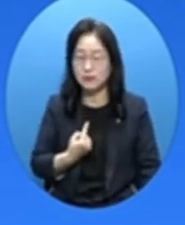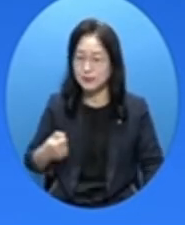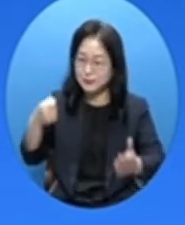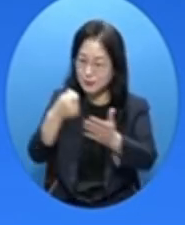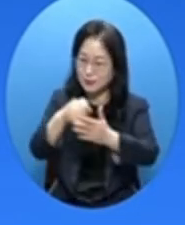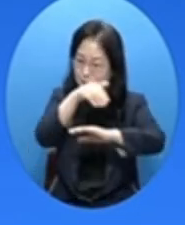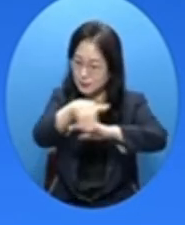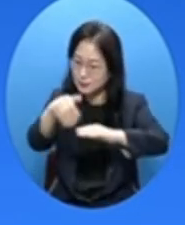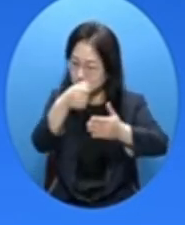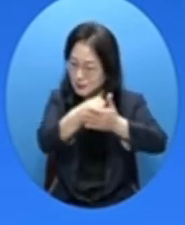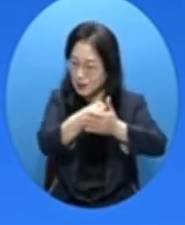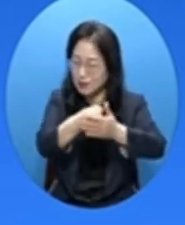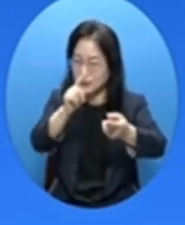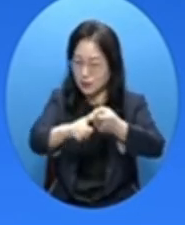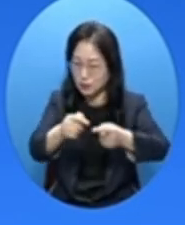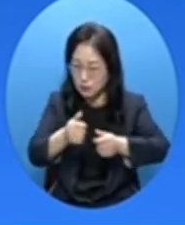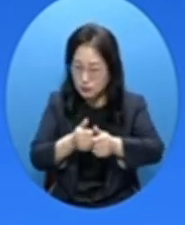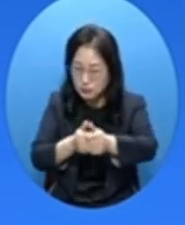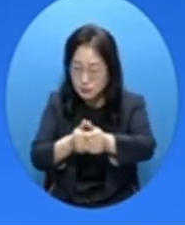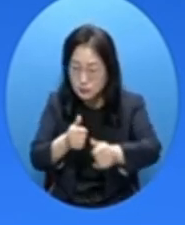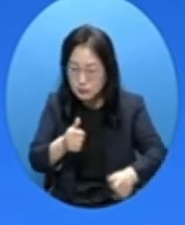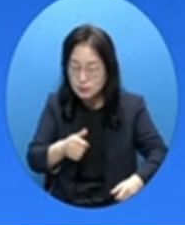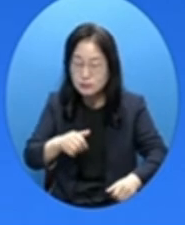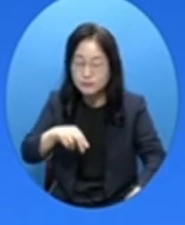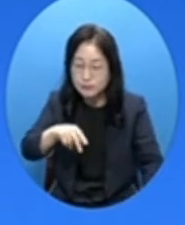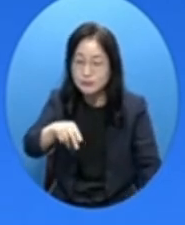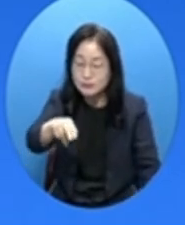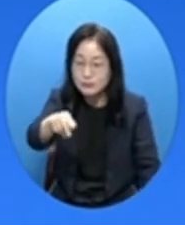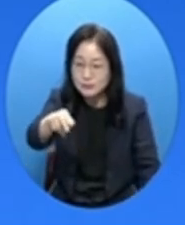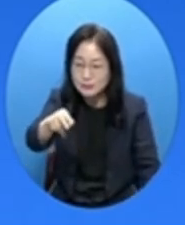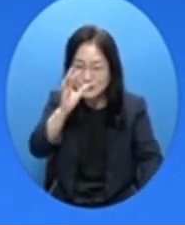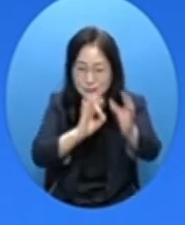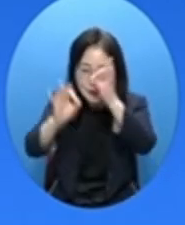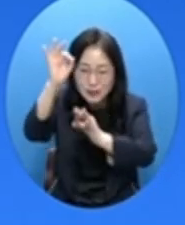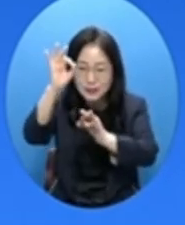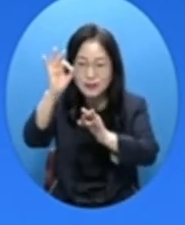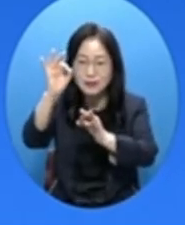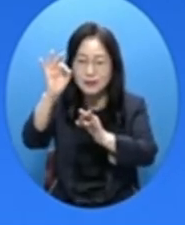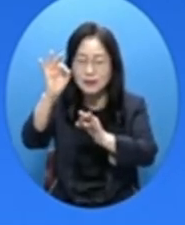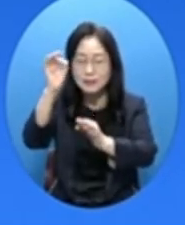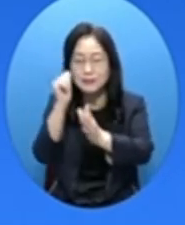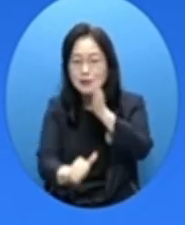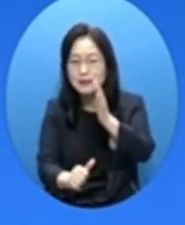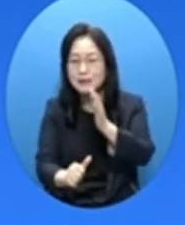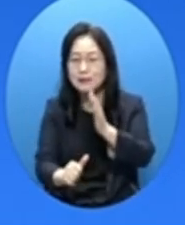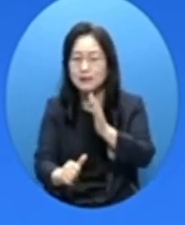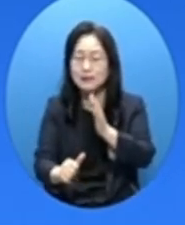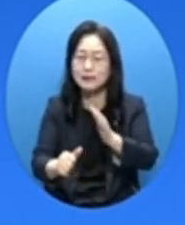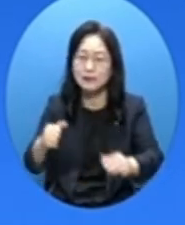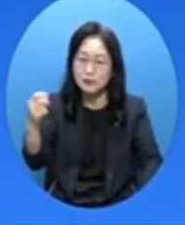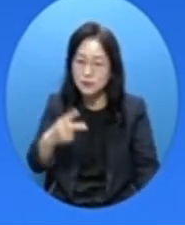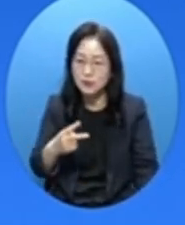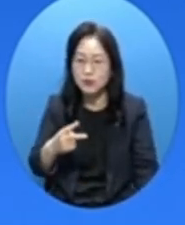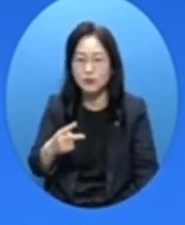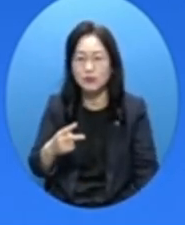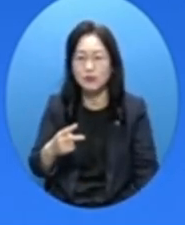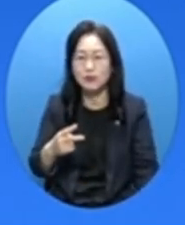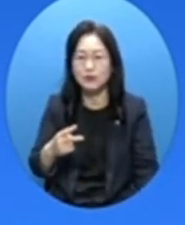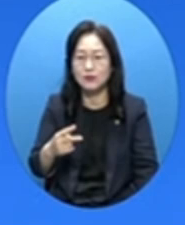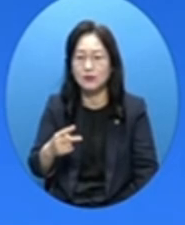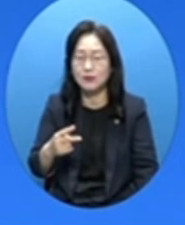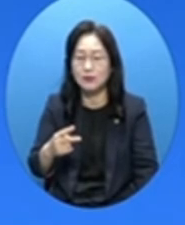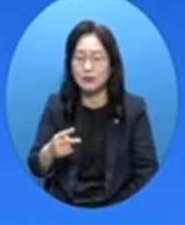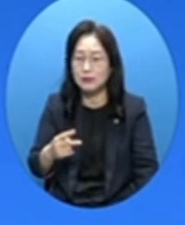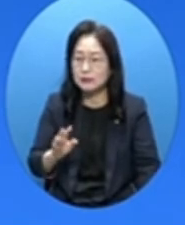그 길을 갈 때는 시행착오도 있고 쓸 수도 있고 그 길이